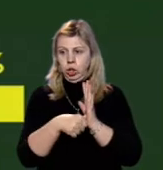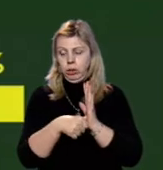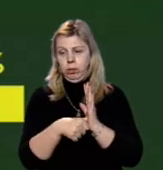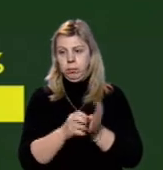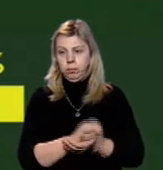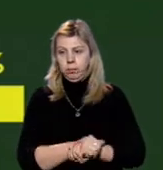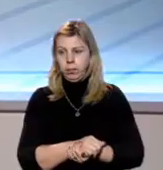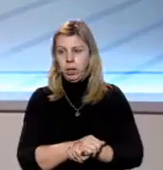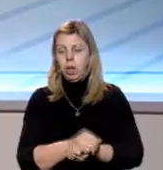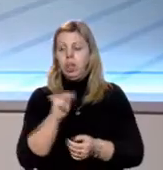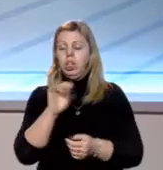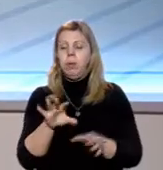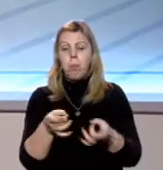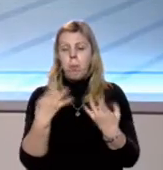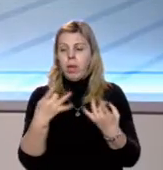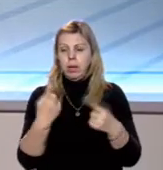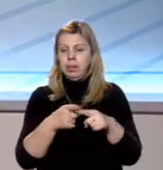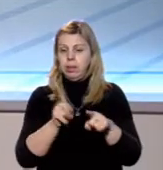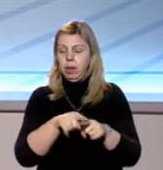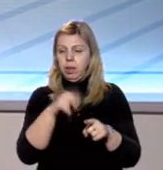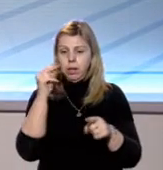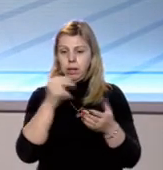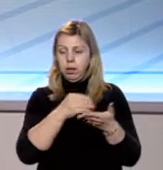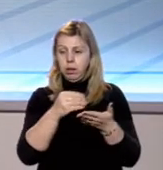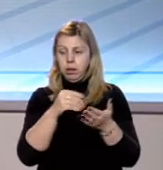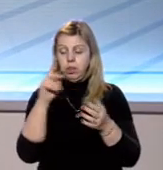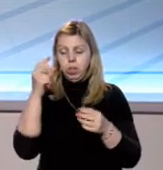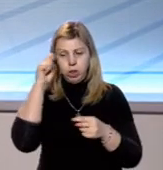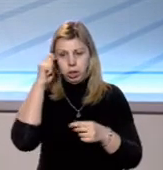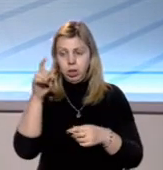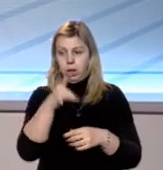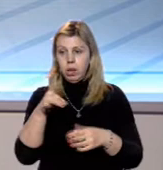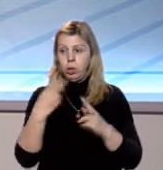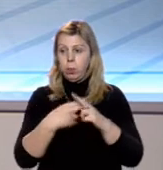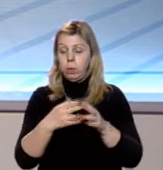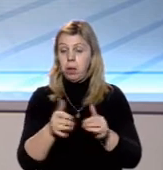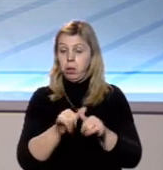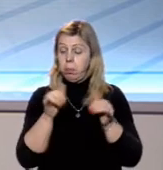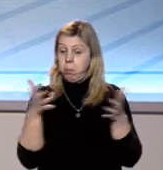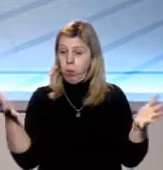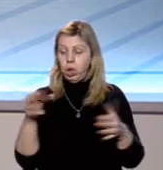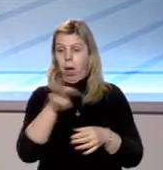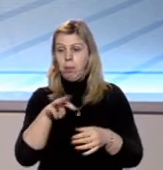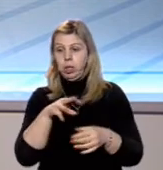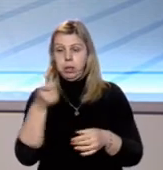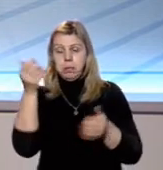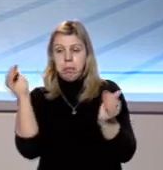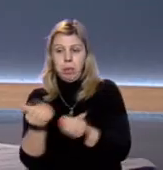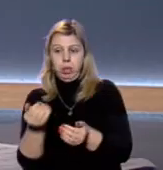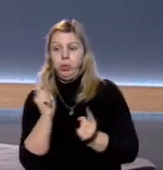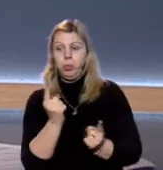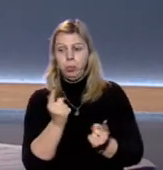1936. Чим пояснюються такі дані про те, що у Тячівському районі субсидіантів більше, а в Міжгірському їх